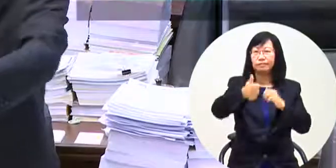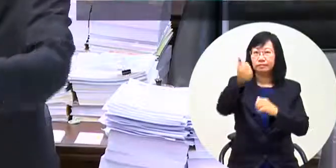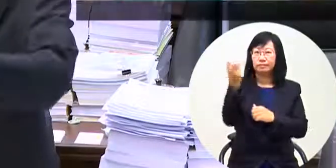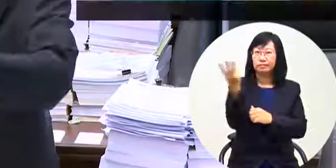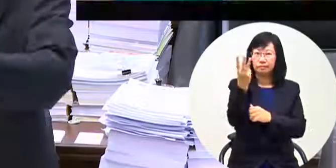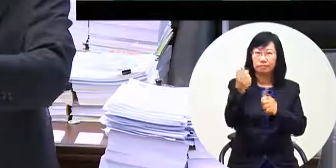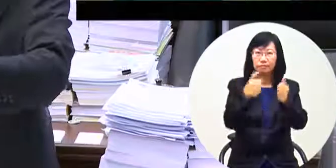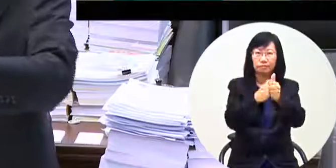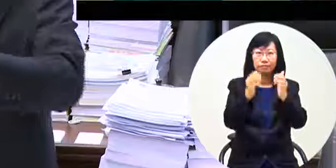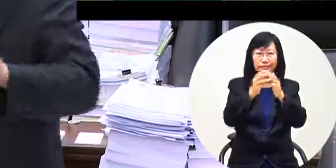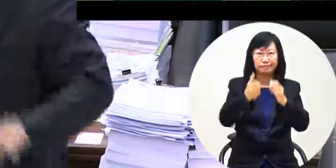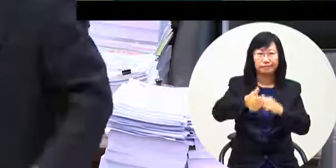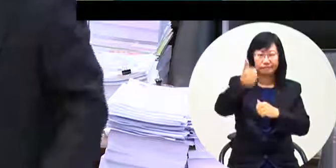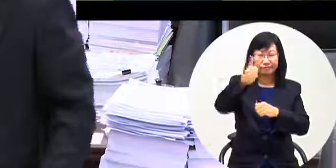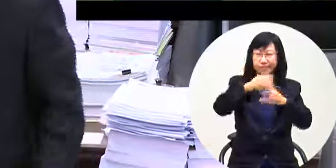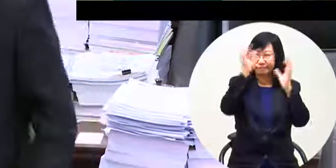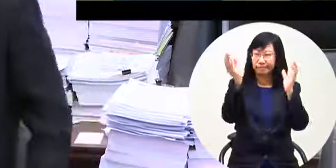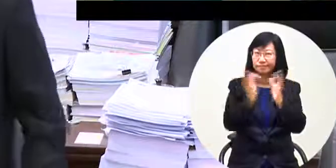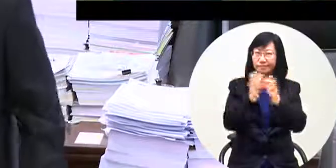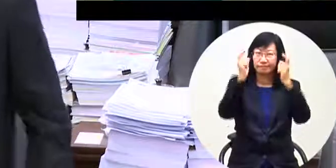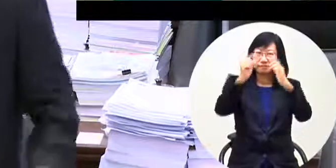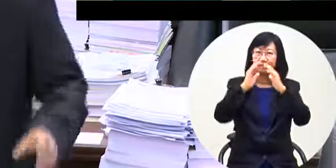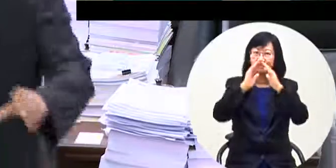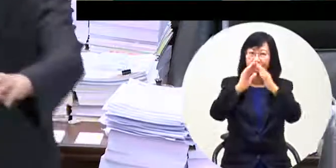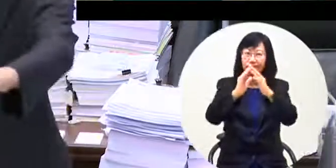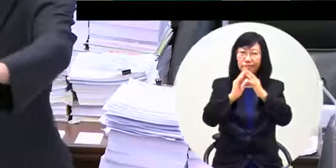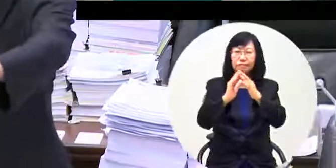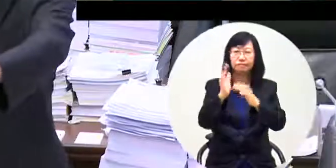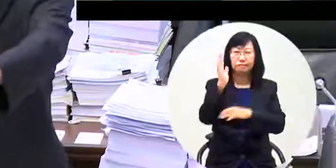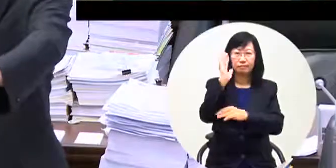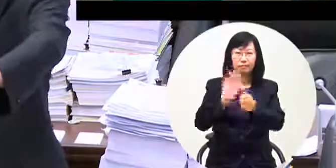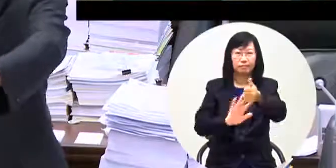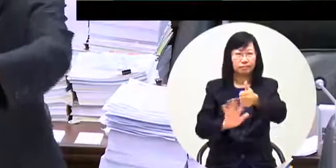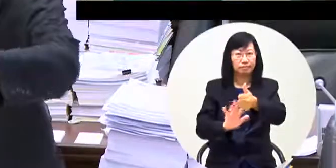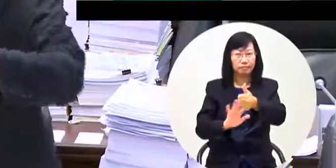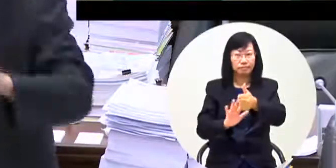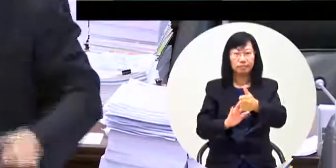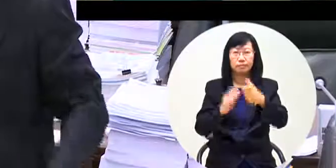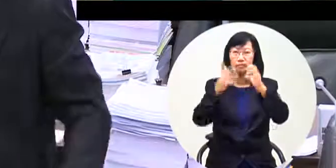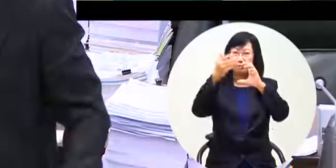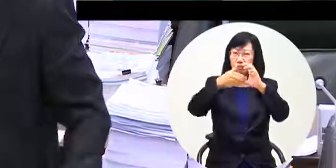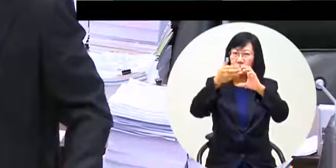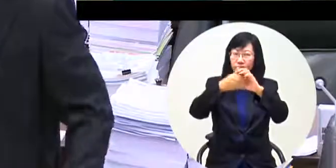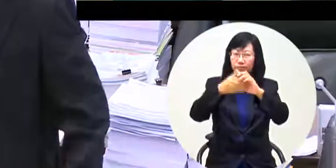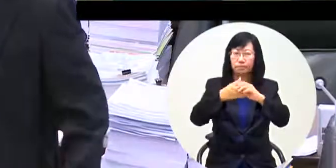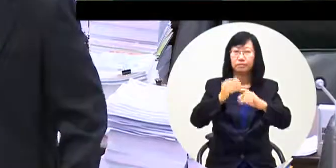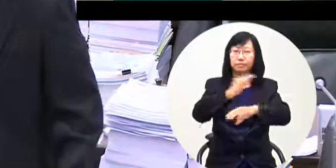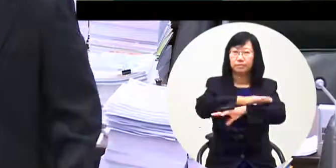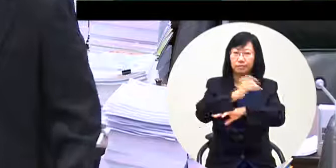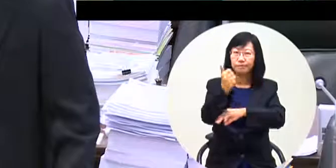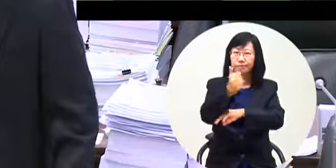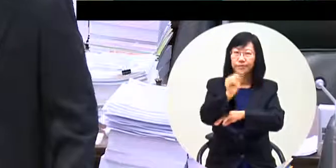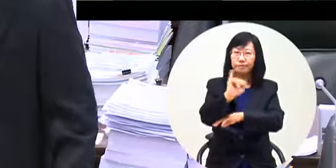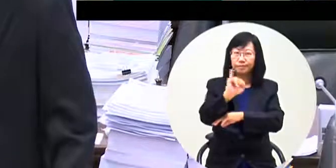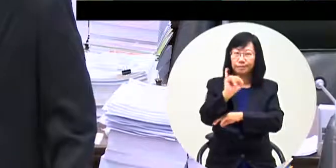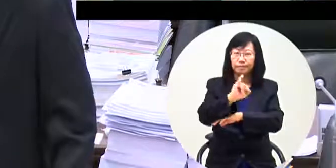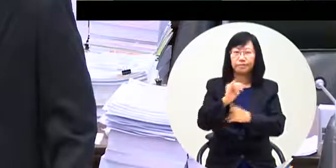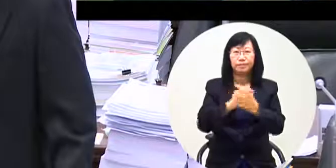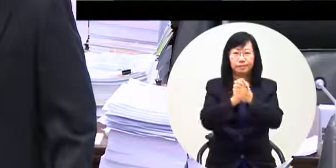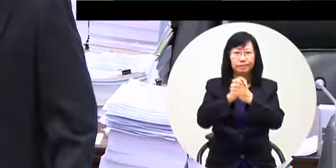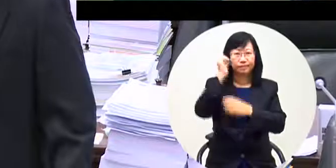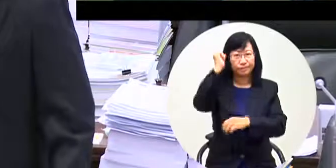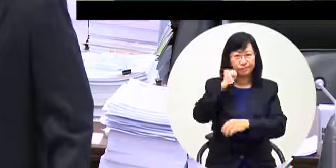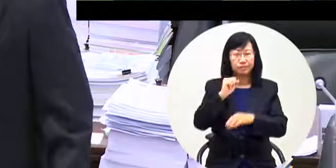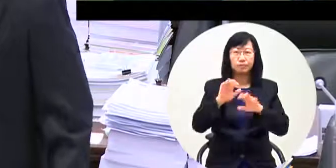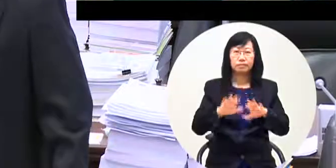政府的执政团队、电视机的朋友、媒体朋友，大家早哈。那今天是应该不晓得